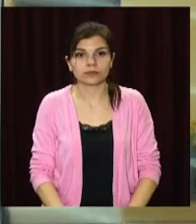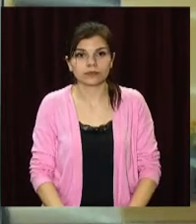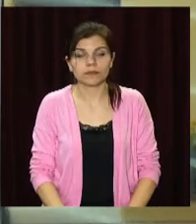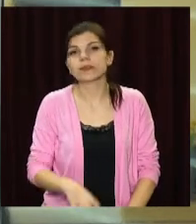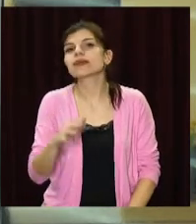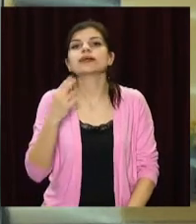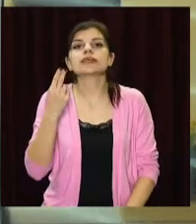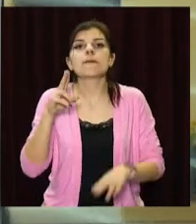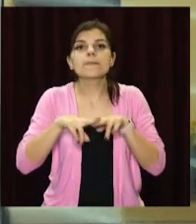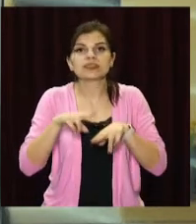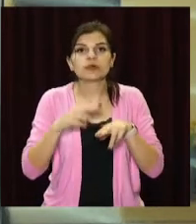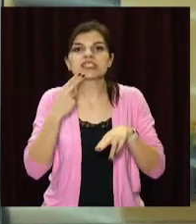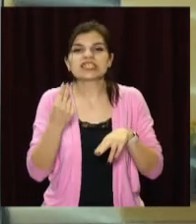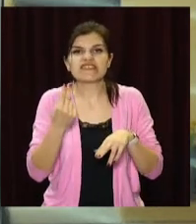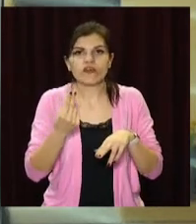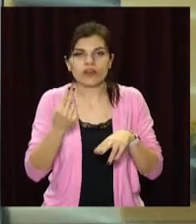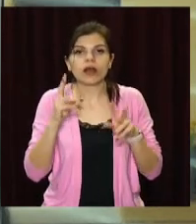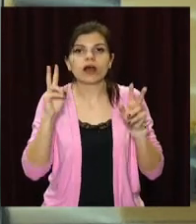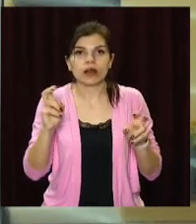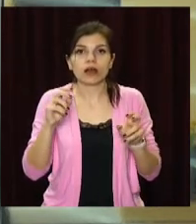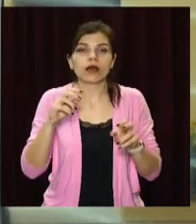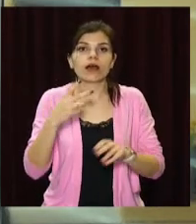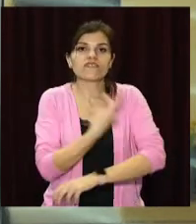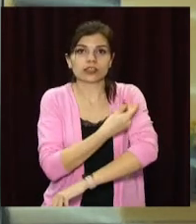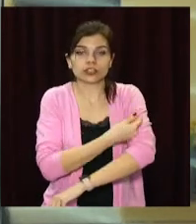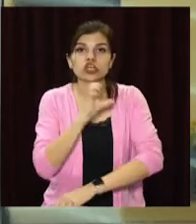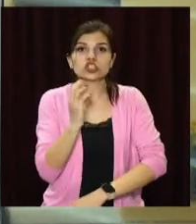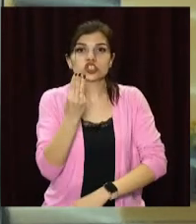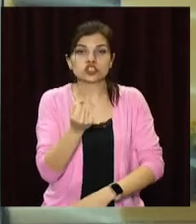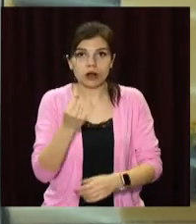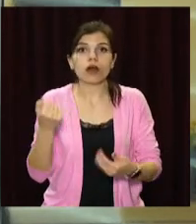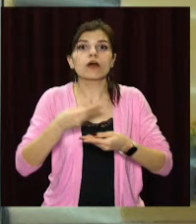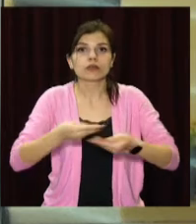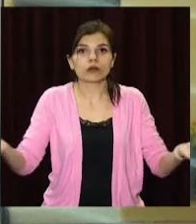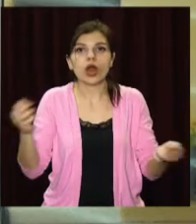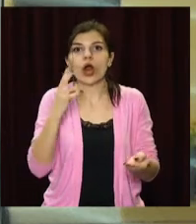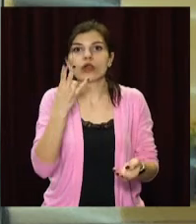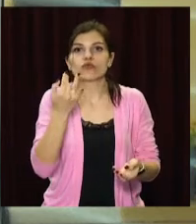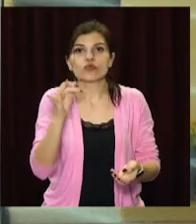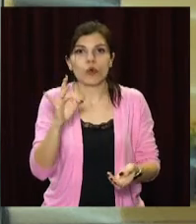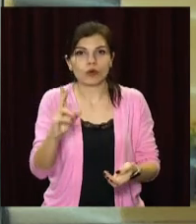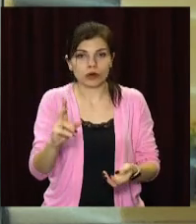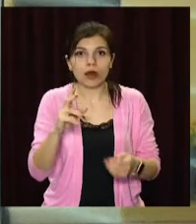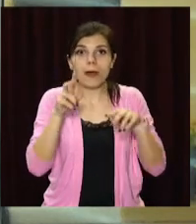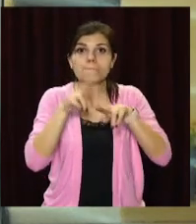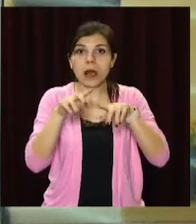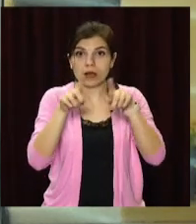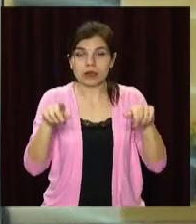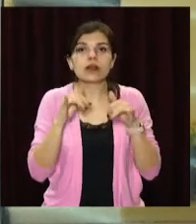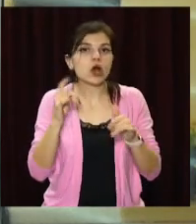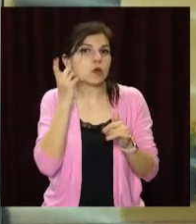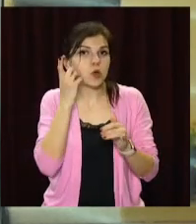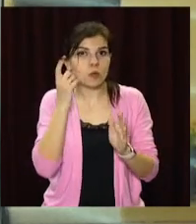Цифрові паспорти вакцинації запровадили у США, їх почали видавати в Нью-Йорку. Паспорти у вигляді додатку для